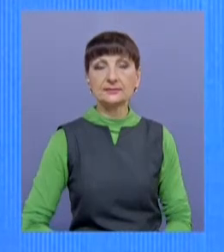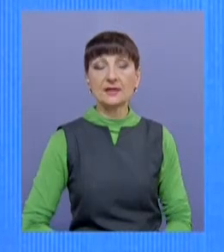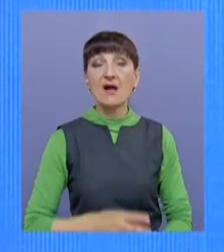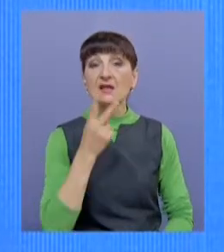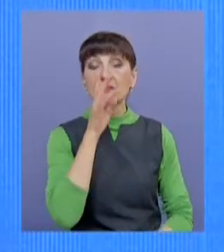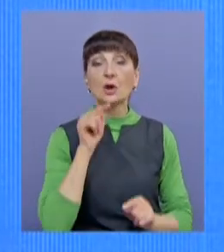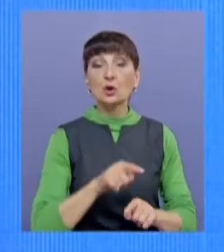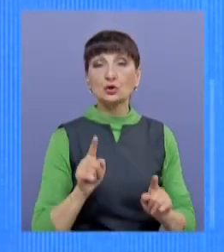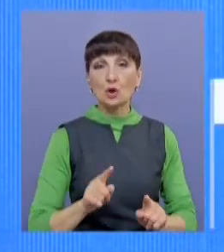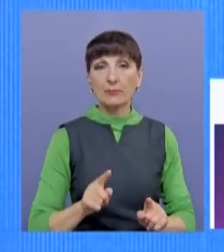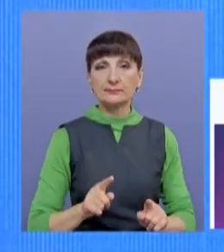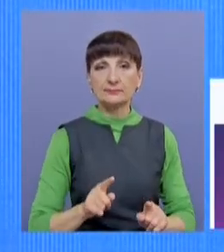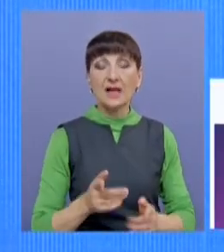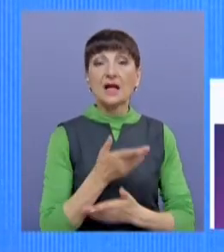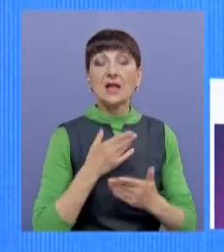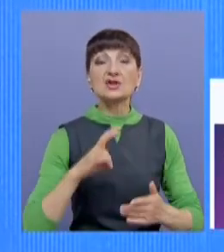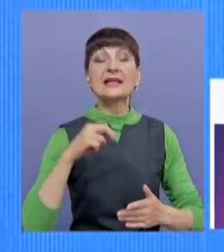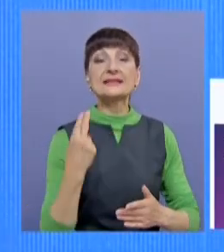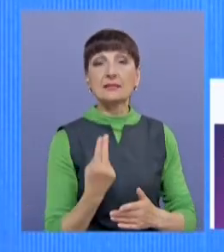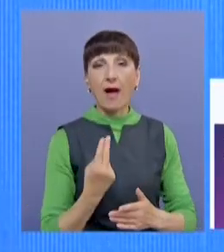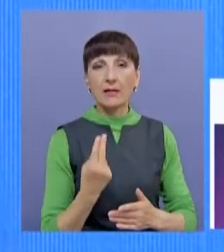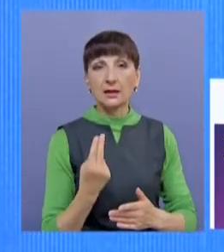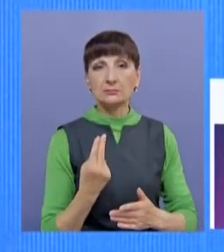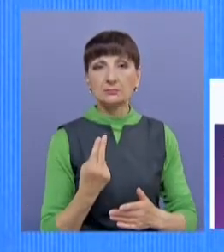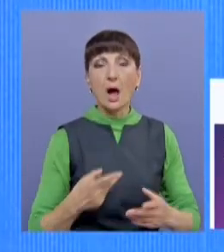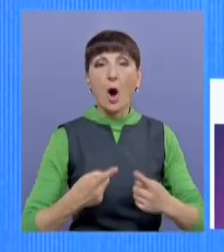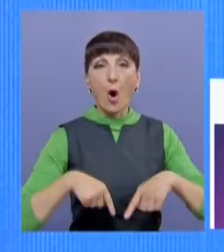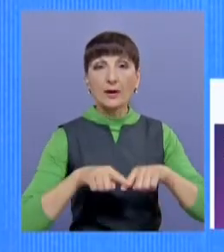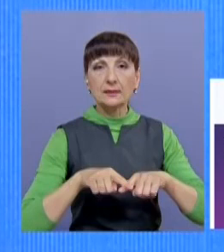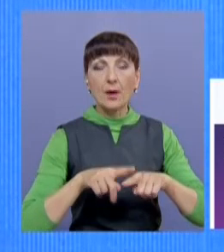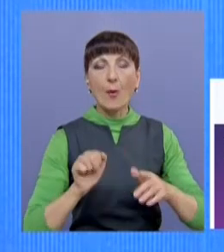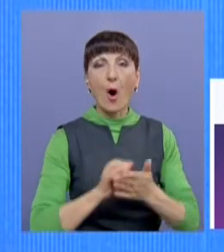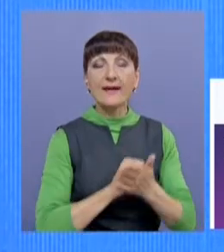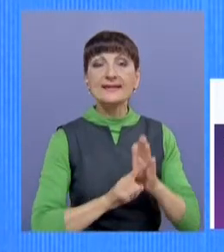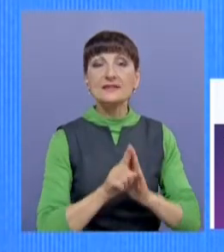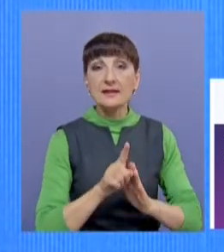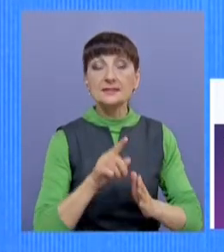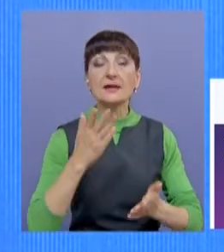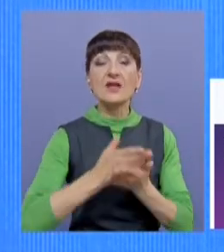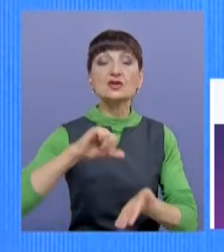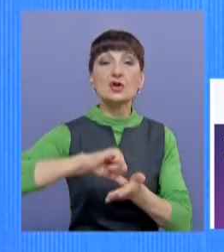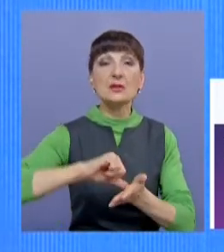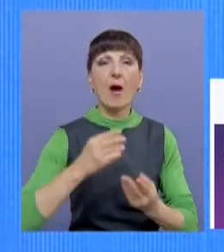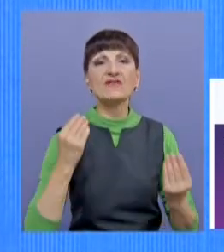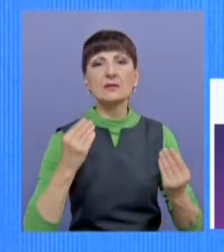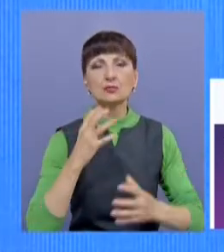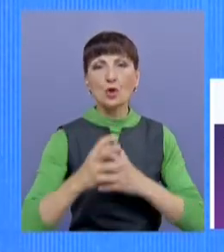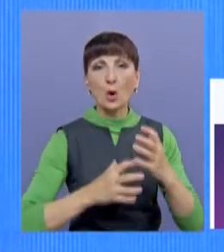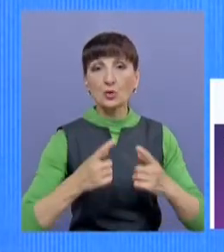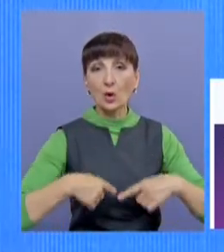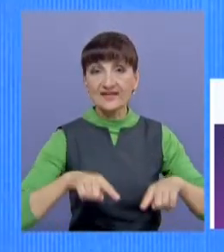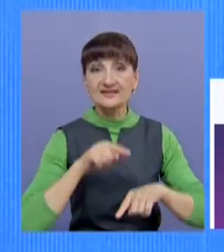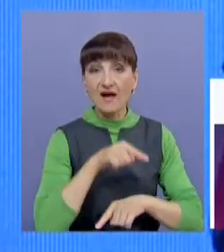на то, что наш национальный орган по аккредитации является членом авторитетных